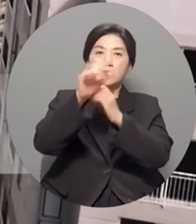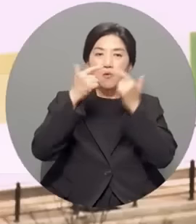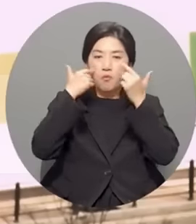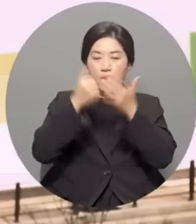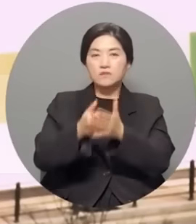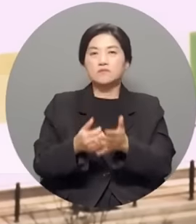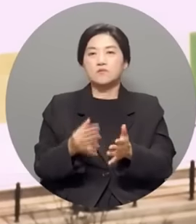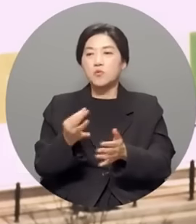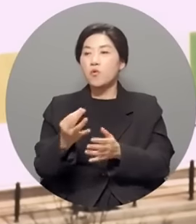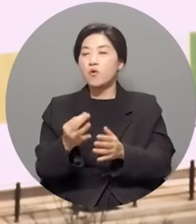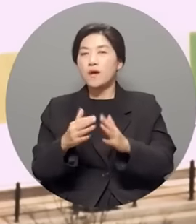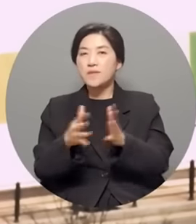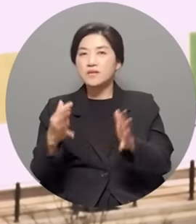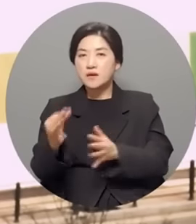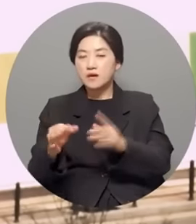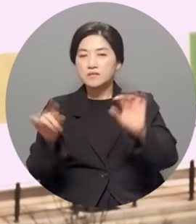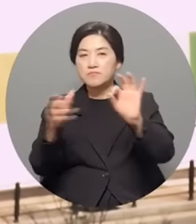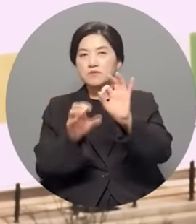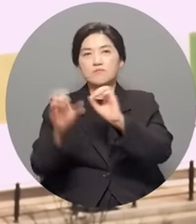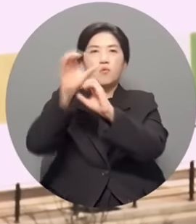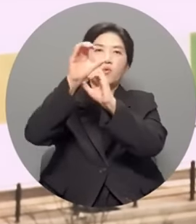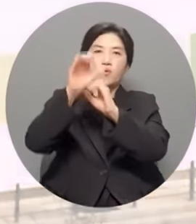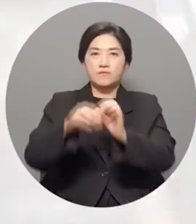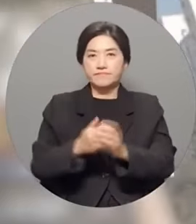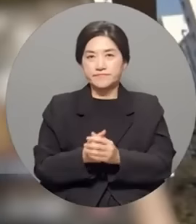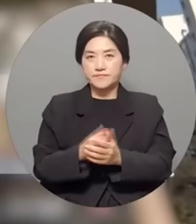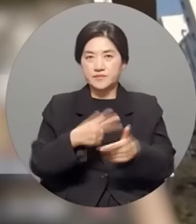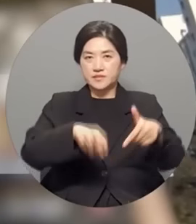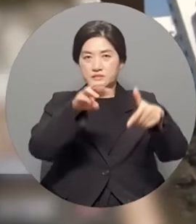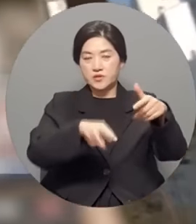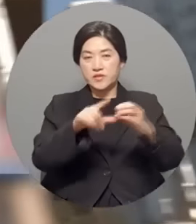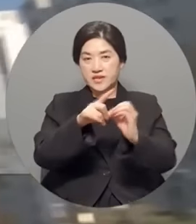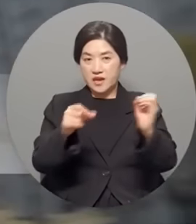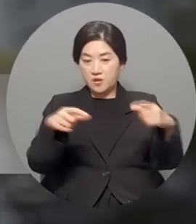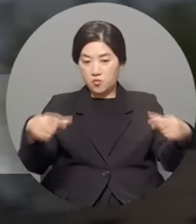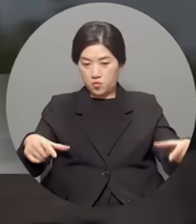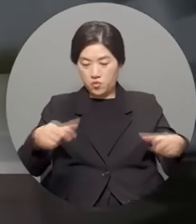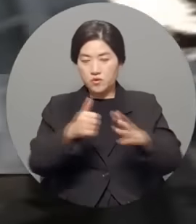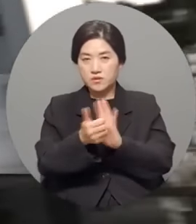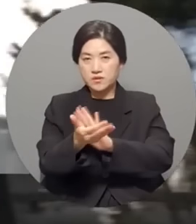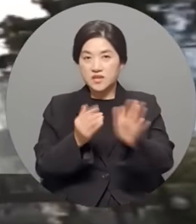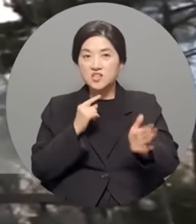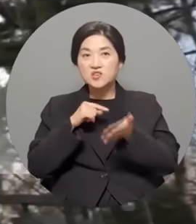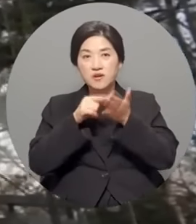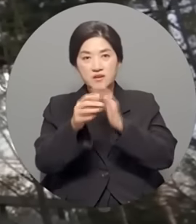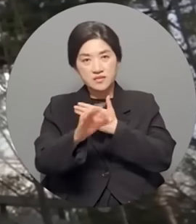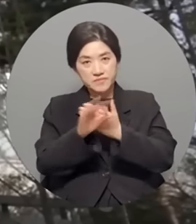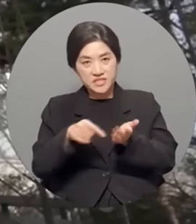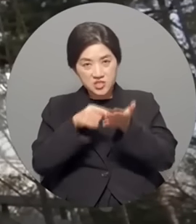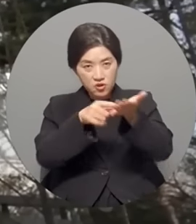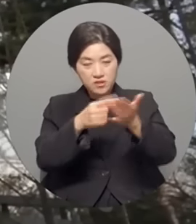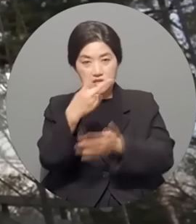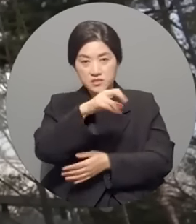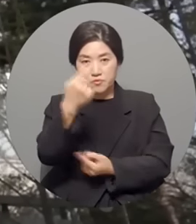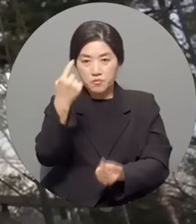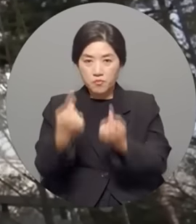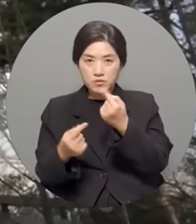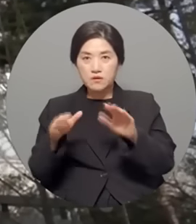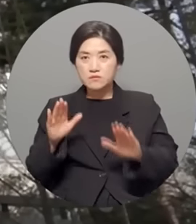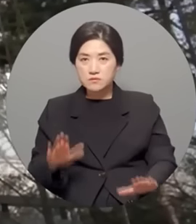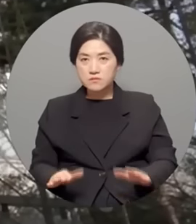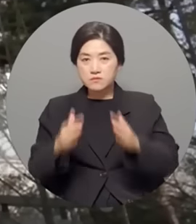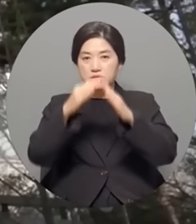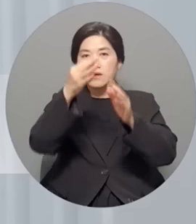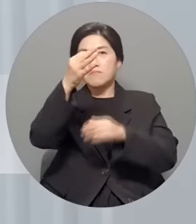분양가는 10% 가까이 인상됐습니다. 인천 계양지구의 경우 사전 청약 당시인 2021년과 달리 집값이